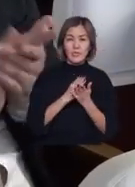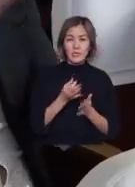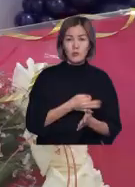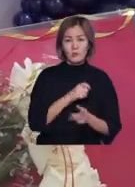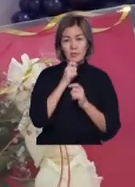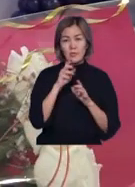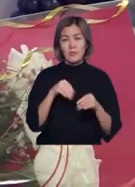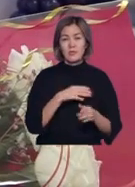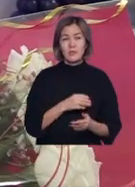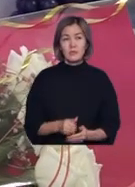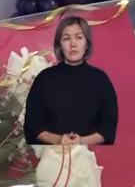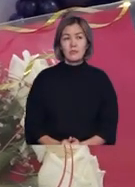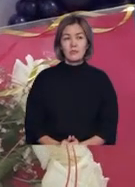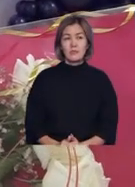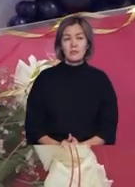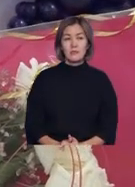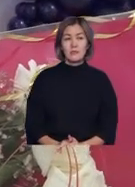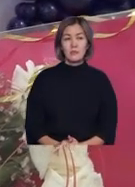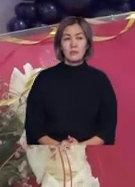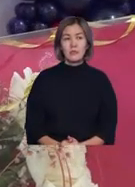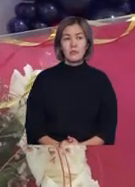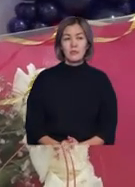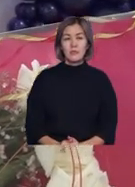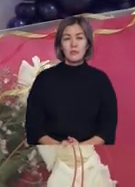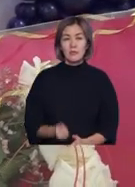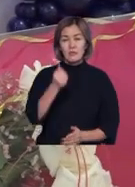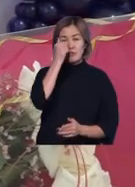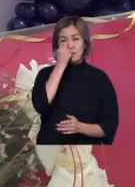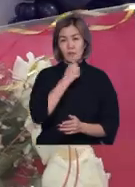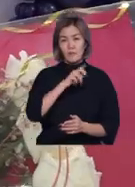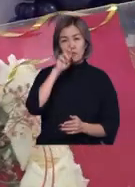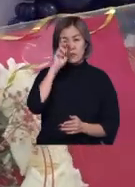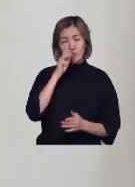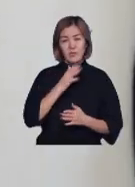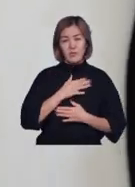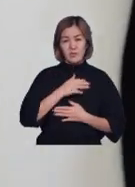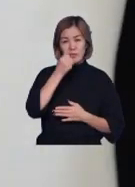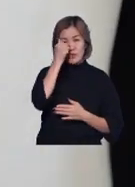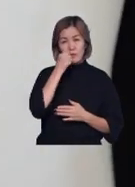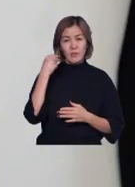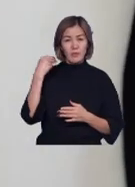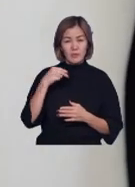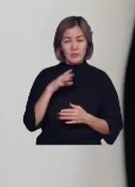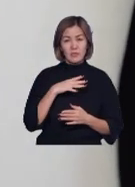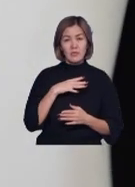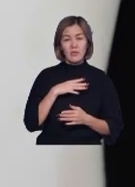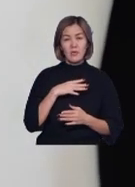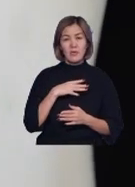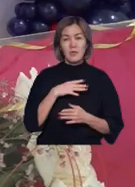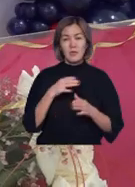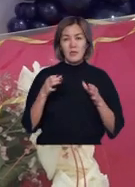белгісін тақты. Алғысым шексіз үкіметіме, алғысым шексіз біздің президентіме, алғысым шексіз біздің бөлім